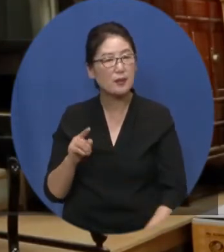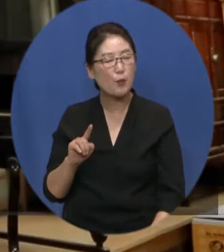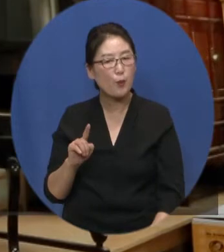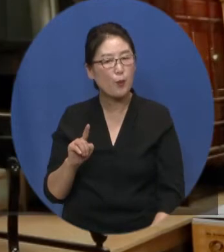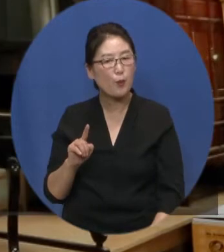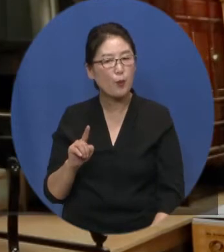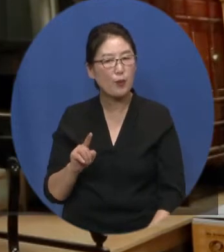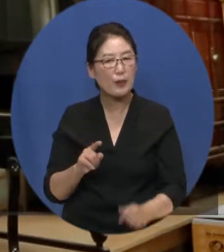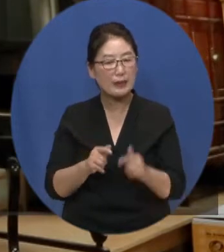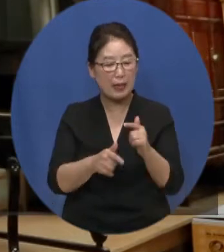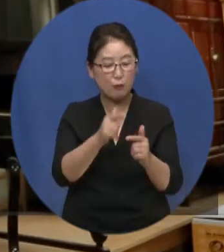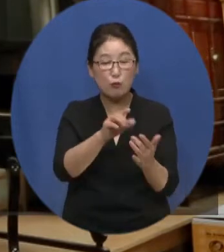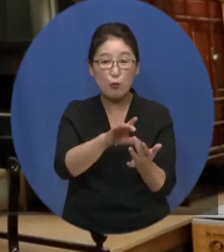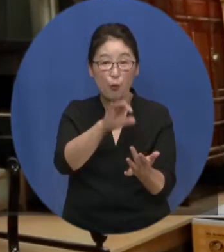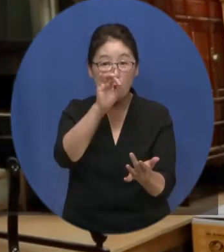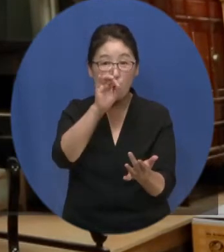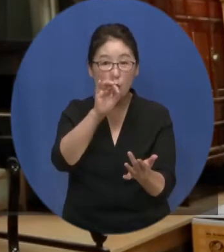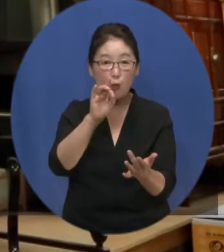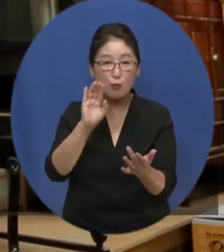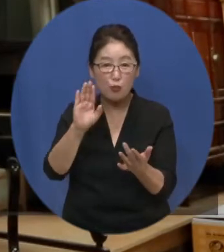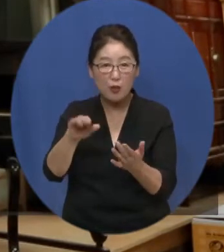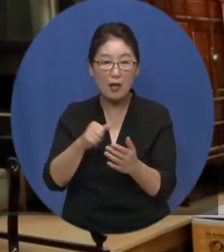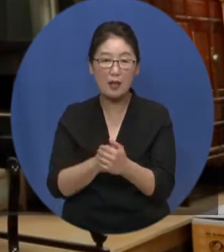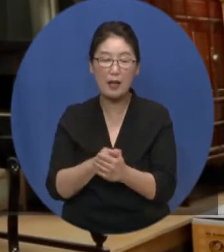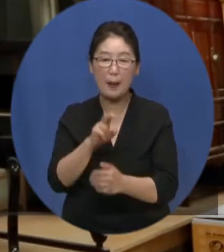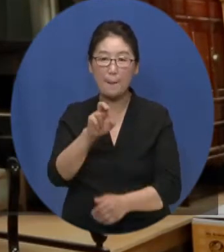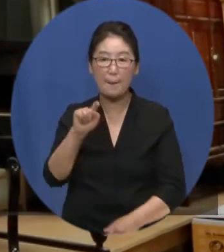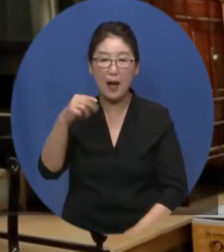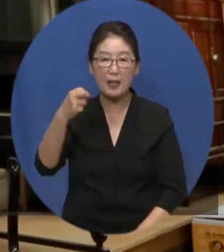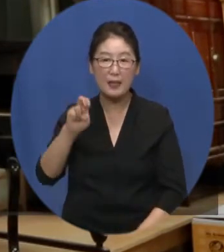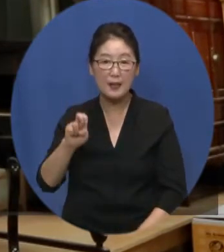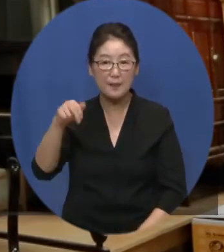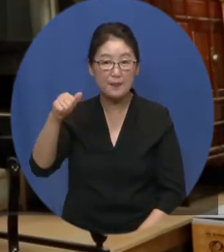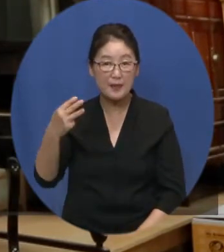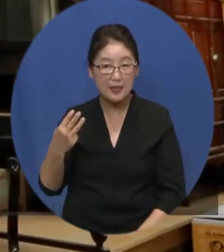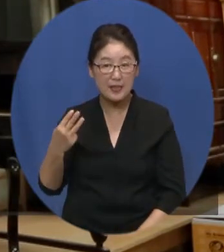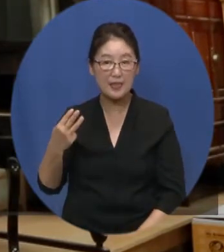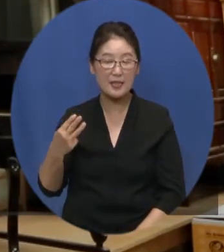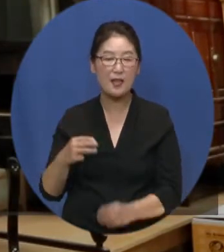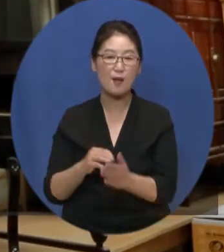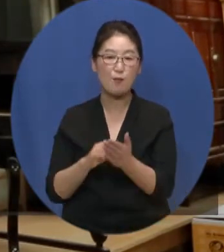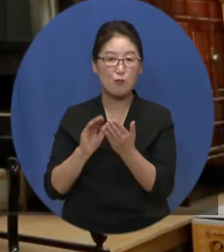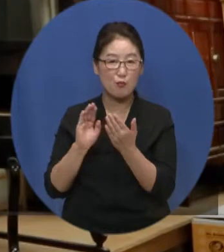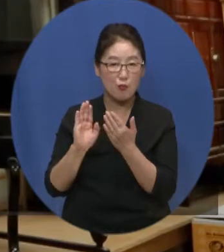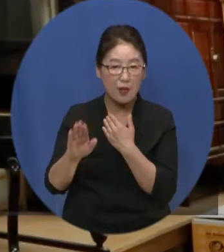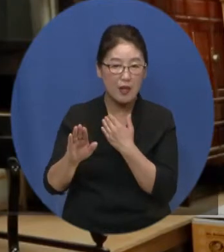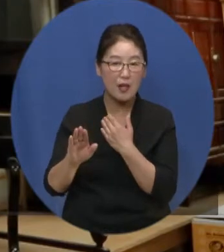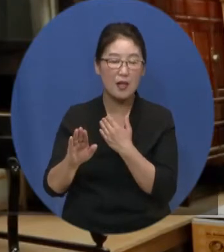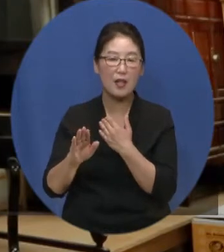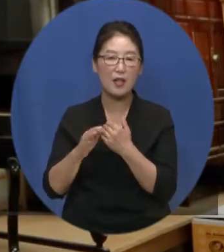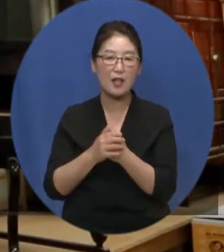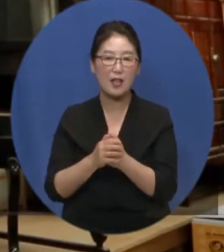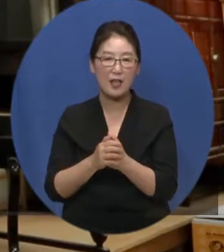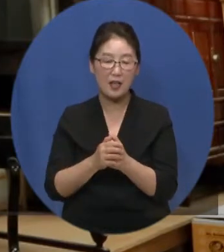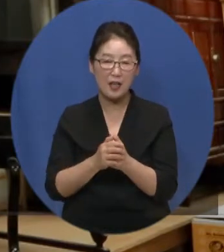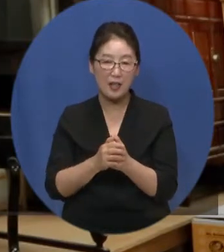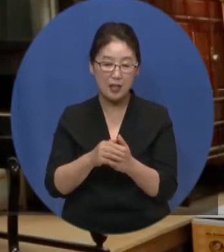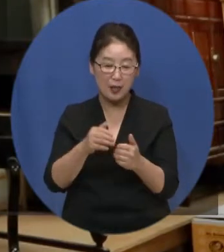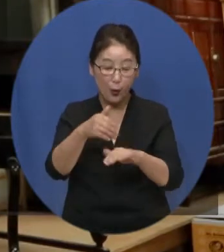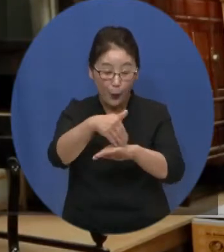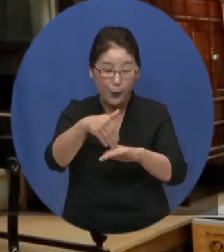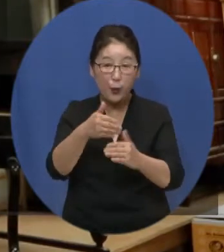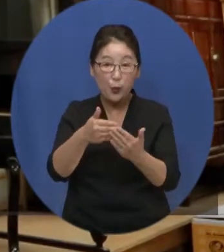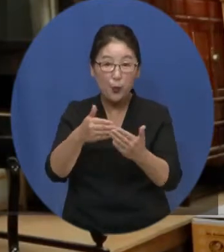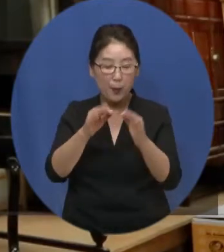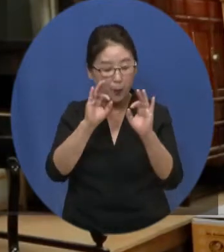나무섬 덜하고 마름질 하고 그 다음에 이제 돈은 보면서 그렇게